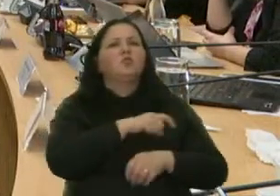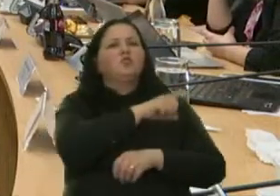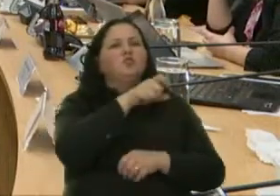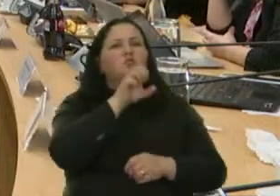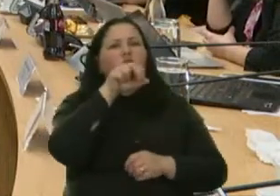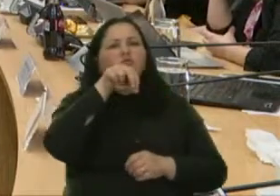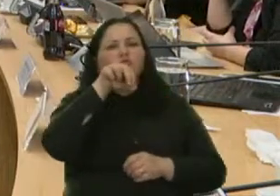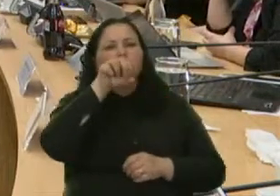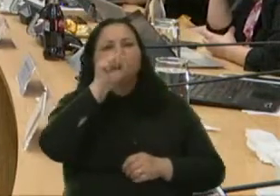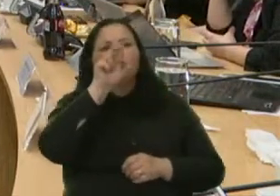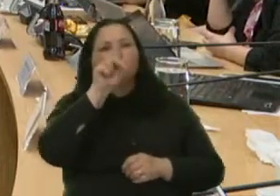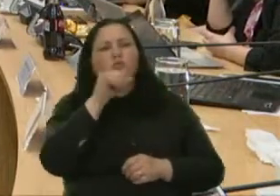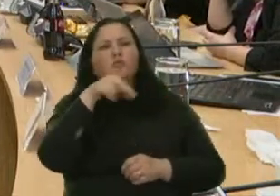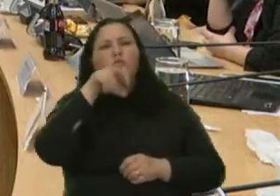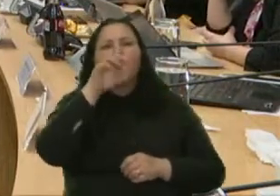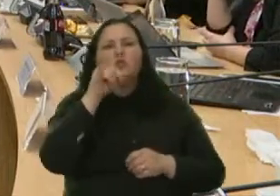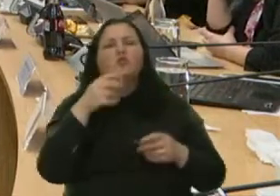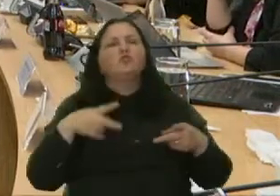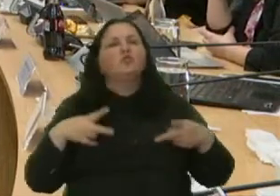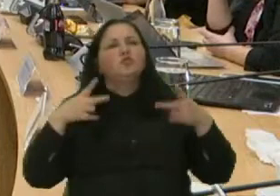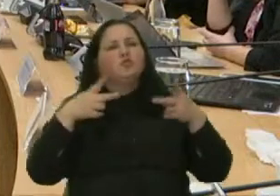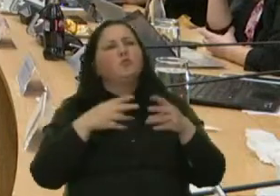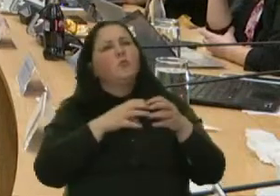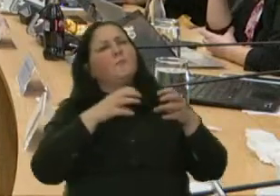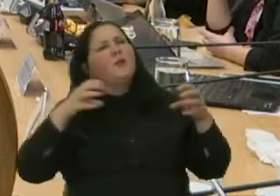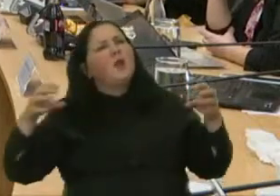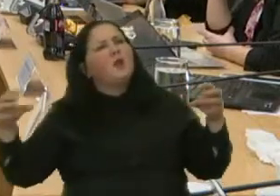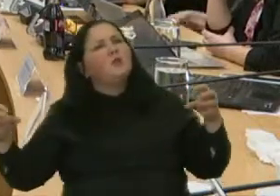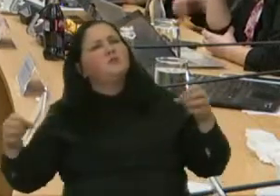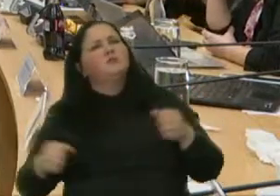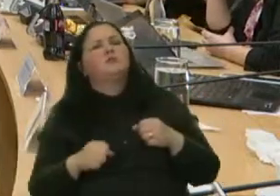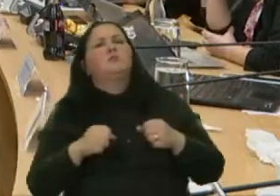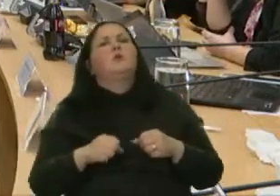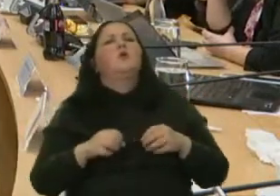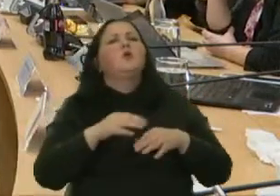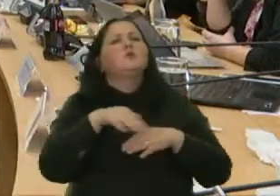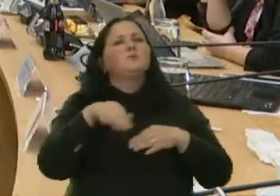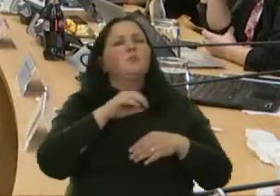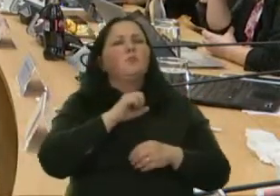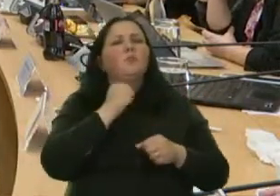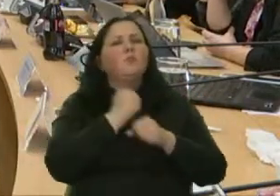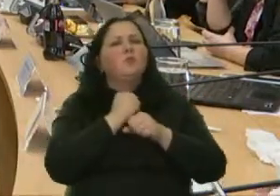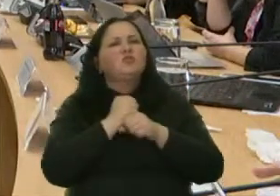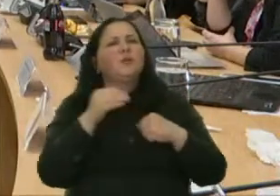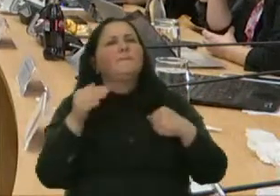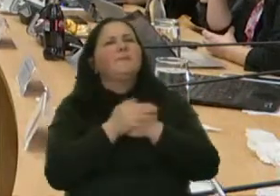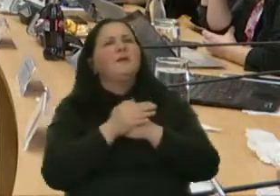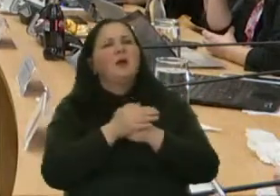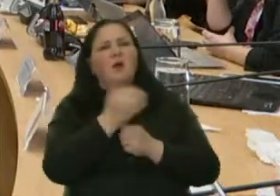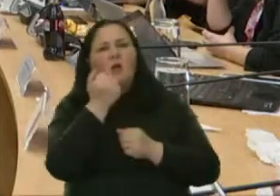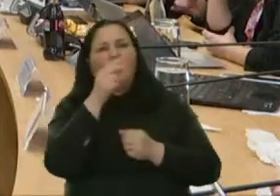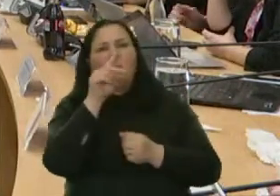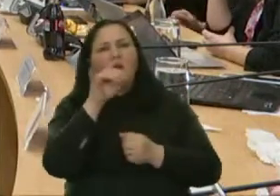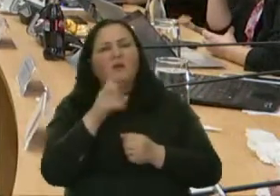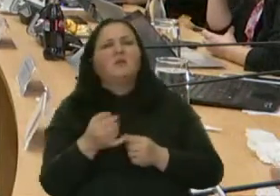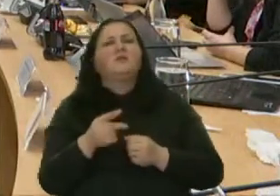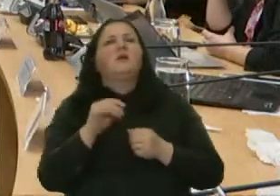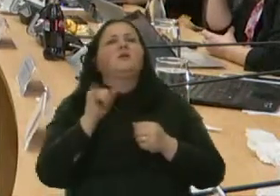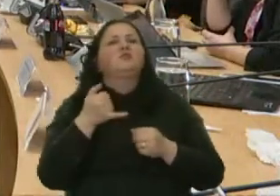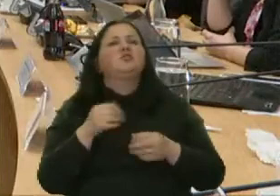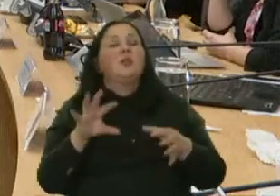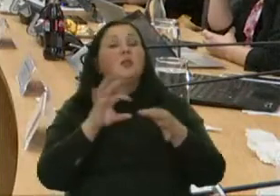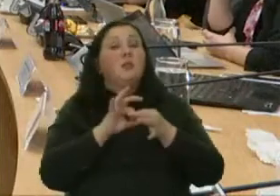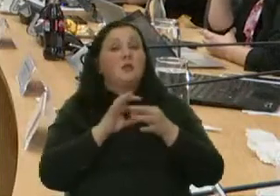centura de nord și acele drumuri prelungirea bulevardului Muncii până la Apahida și legătura la